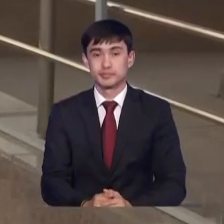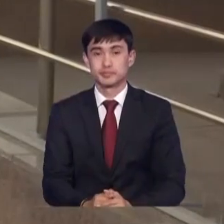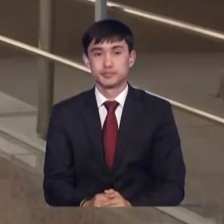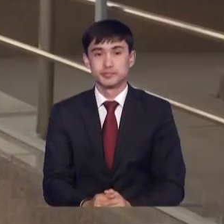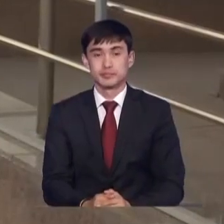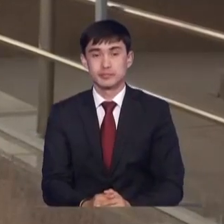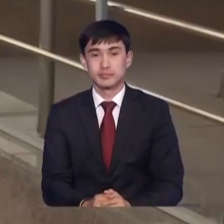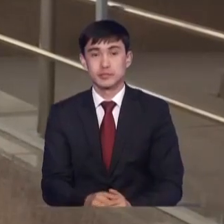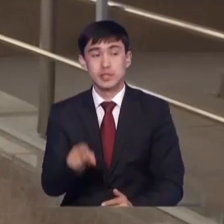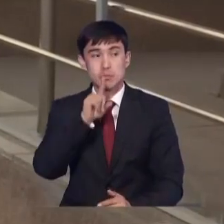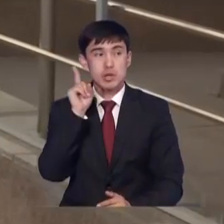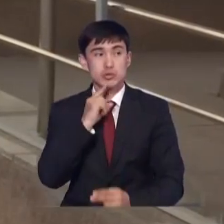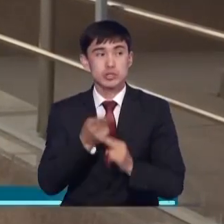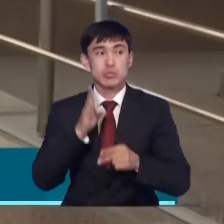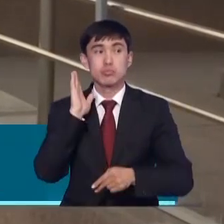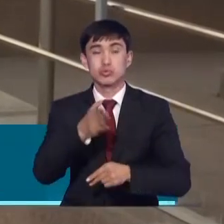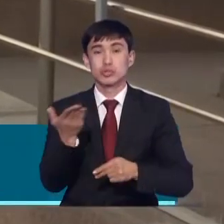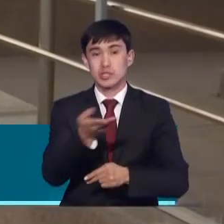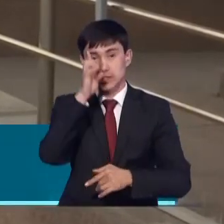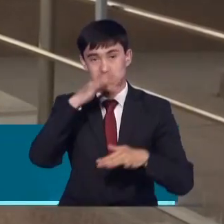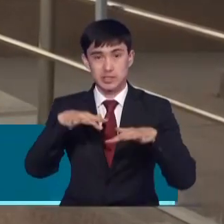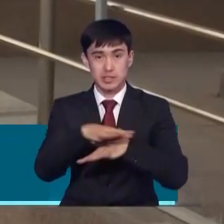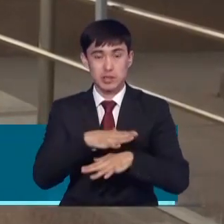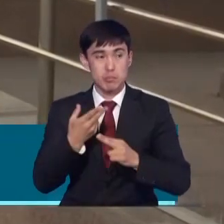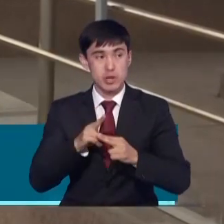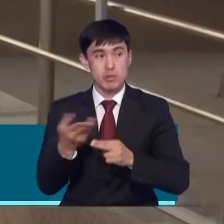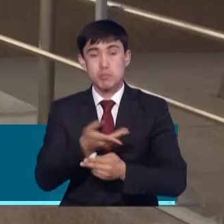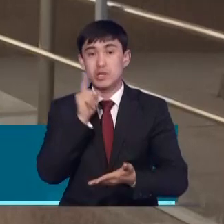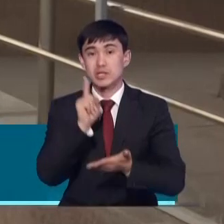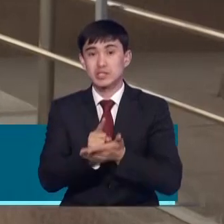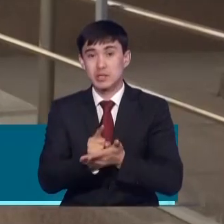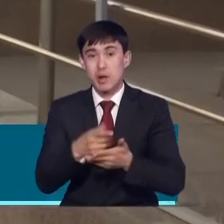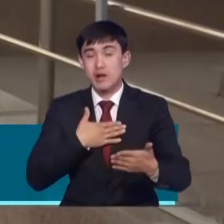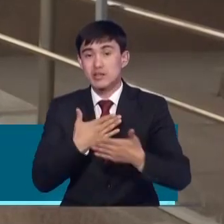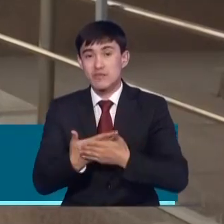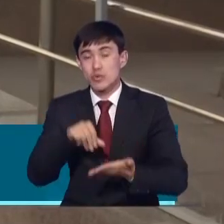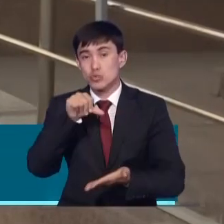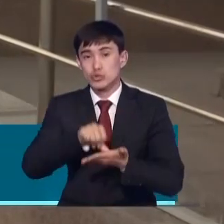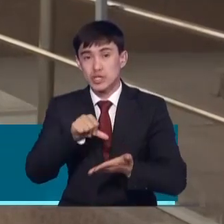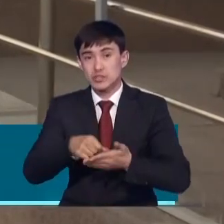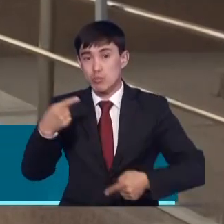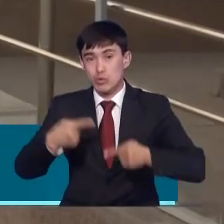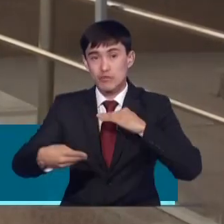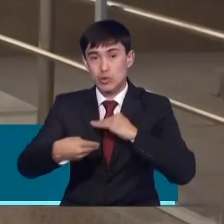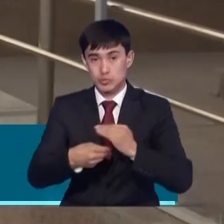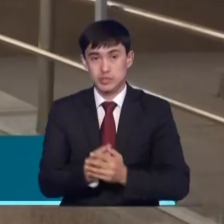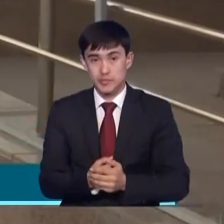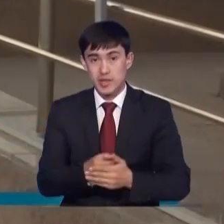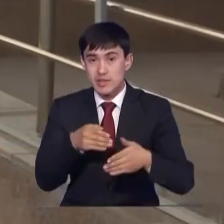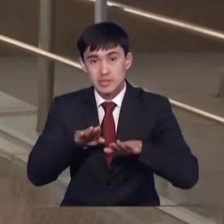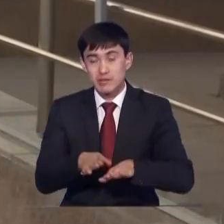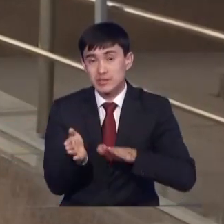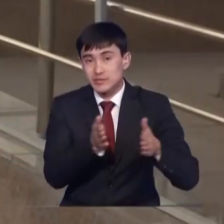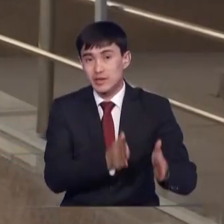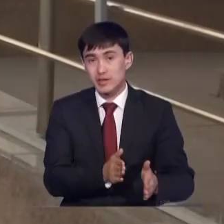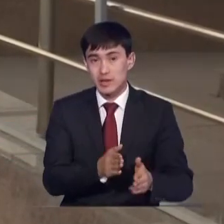будущего молодежь - это будущее нашей страны Поэтому мы должны принимать активное участие в борьбе с коррупцией и не оставаться в